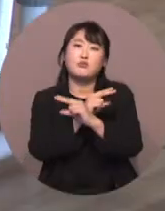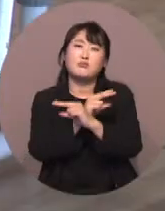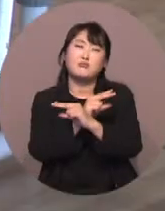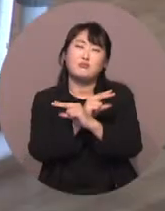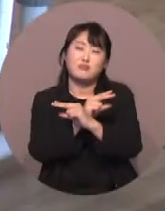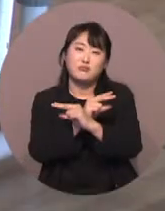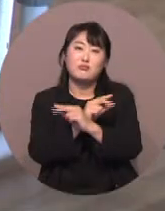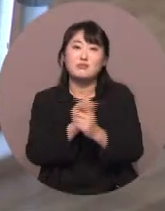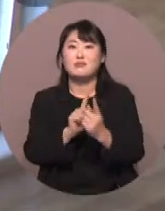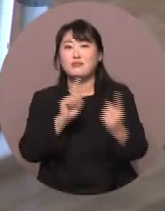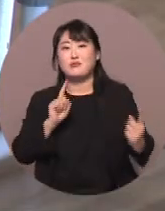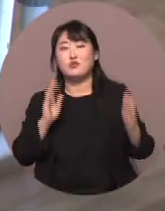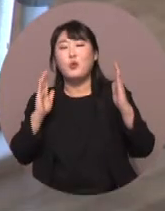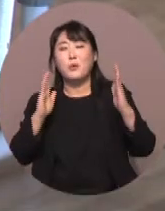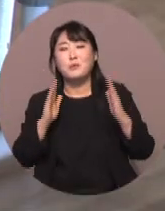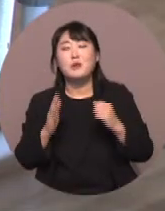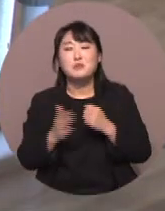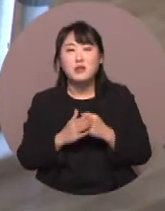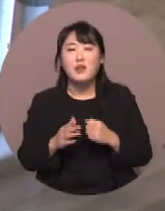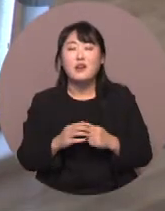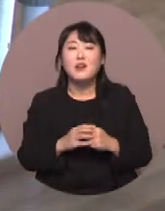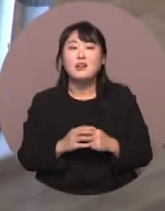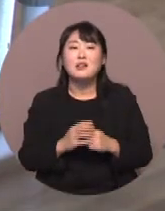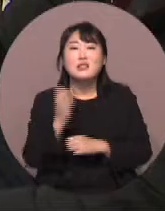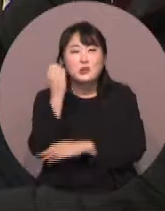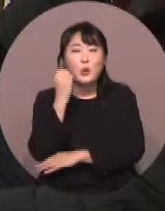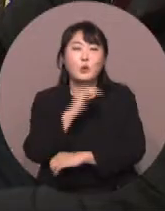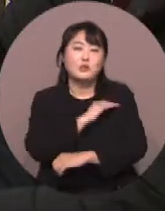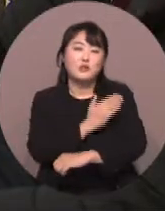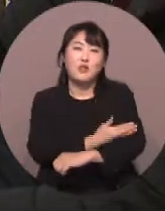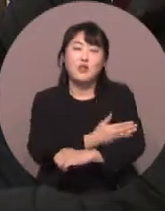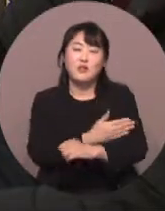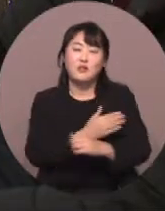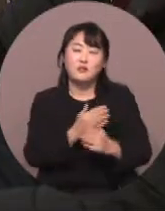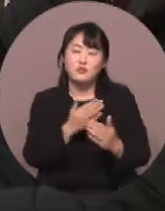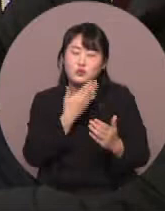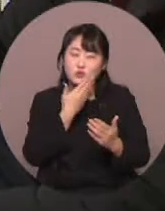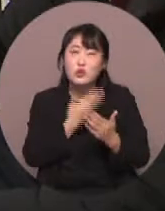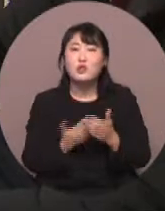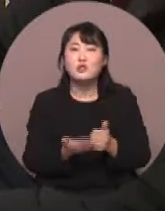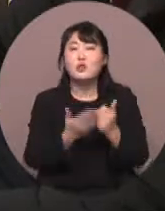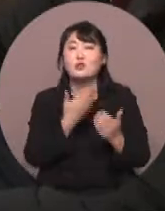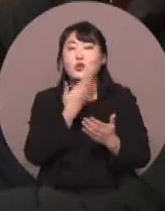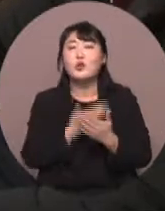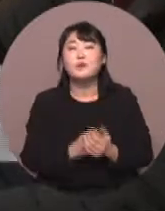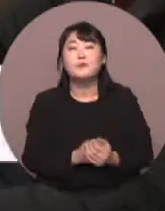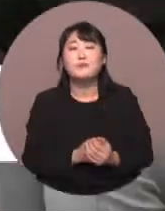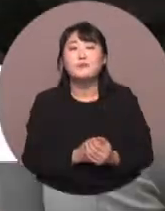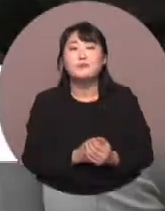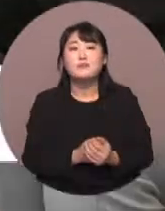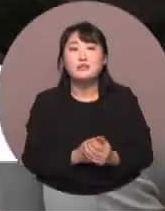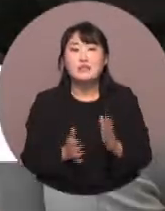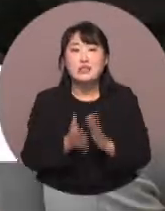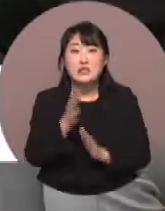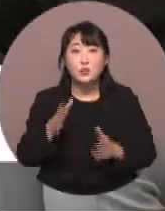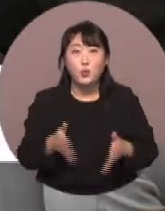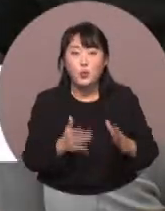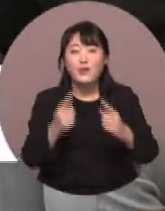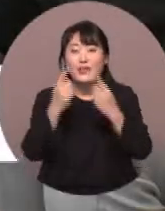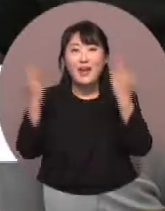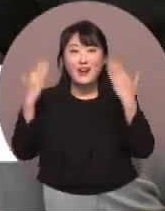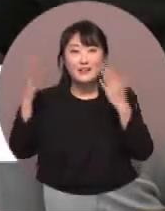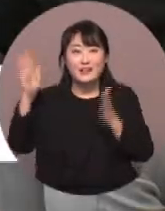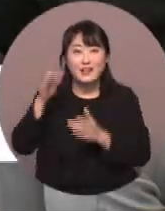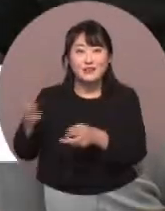기초 학력을 높이는 게 최우선 과제로 떠올랐습니다 시 도교육청은 우선 지역 때와 연기한 대학생